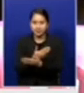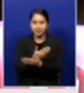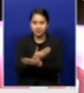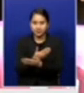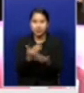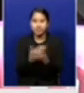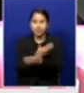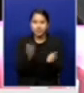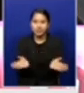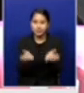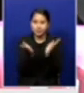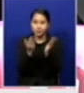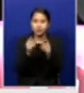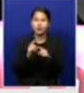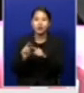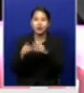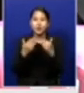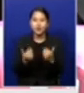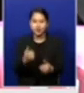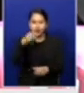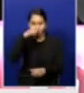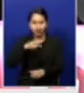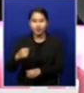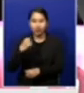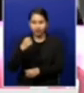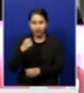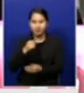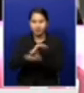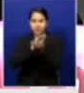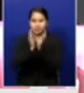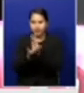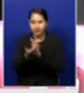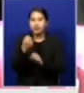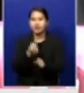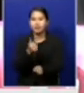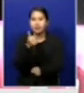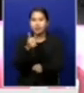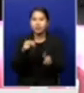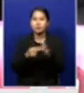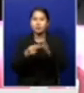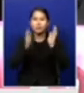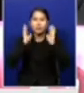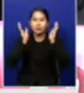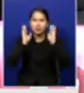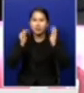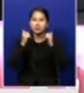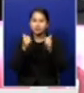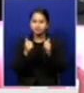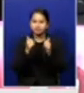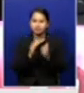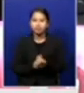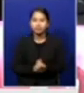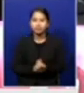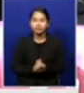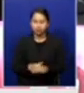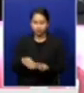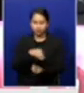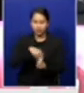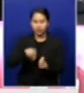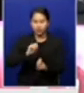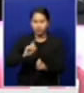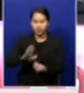ลักดันให้เห็นว่าประเทศไทยแข็งแรงและพลิกฟื้นขึ้นมาได้เป็นการประชาสัมพันธ์ชั้นดีในการที่จะพลิกวิกฤตครั้งนี้รวมถึงเป็นการฟื้นฟูที่แท้จ